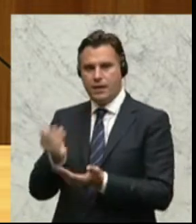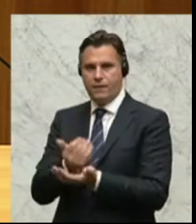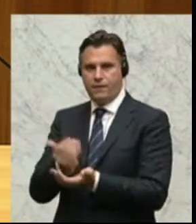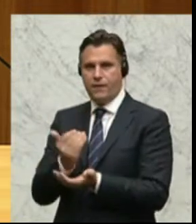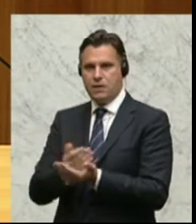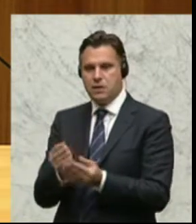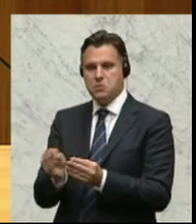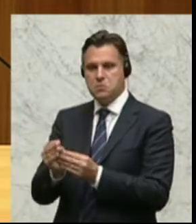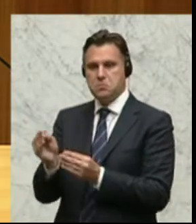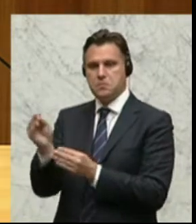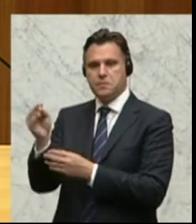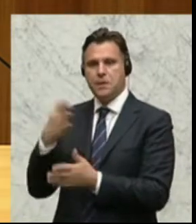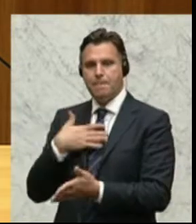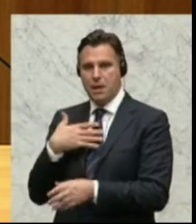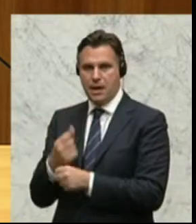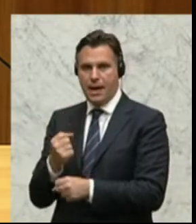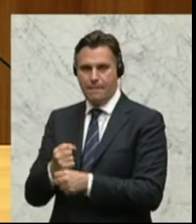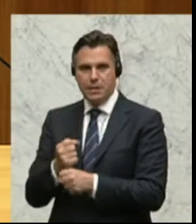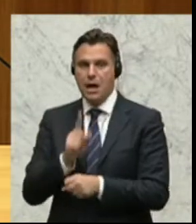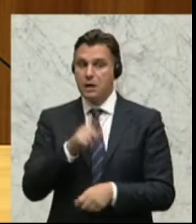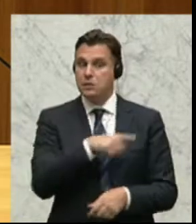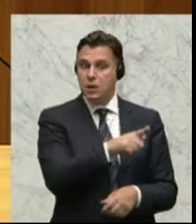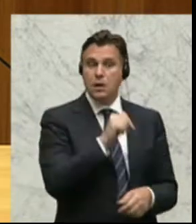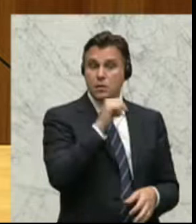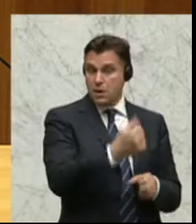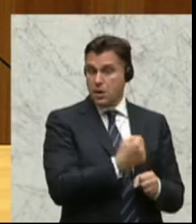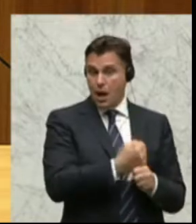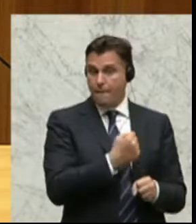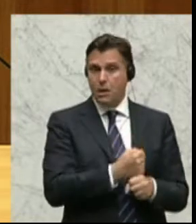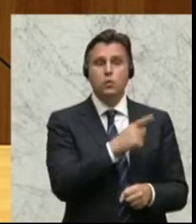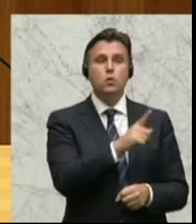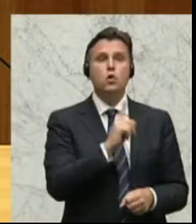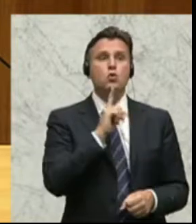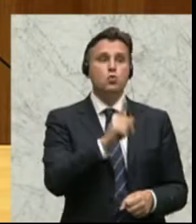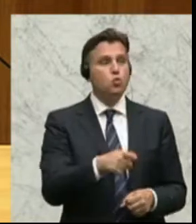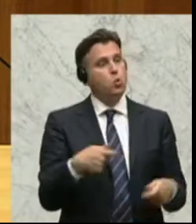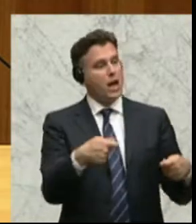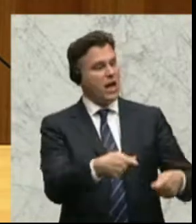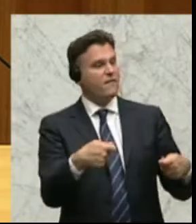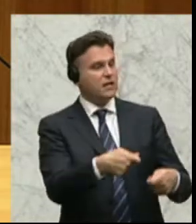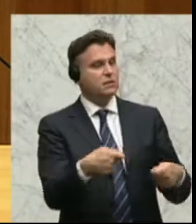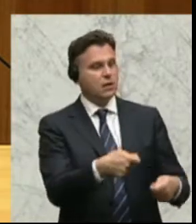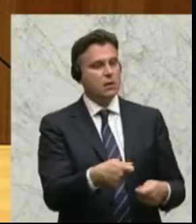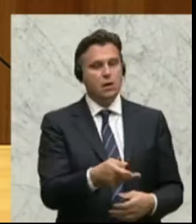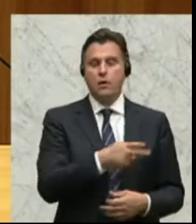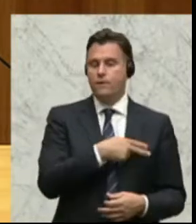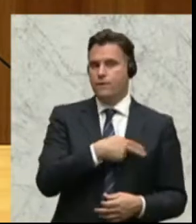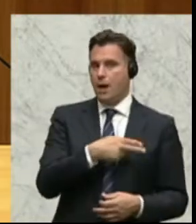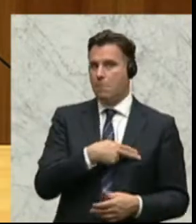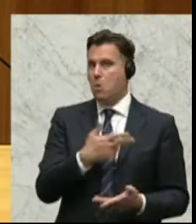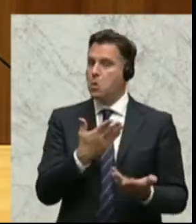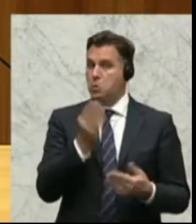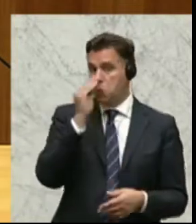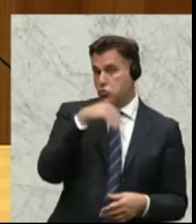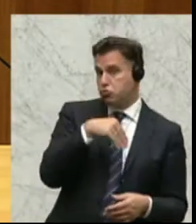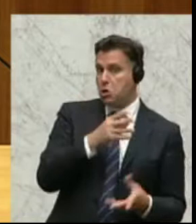Arbeit haben, als die, die nicht arbeiten gehen, sondern nur investieren und Vermögen geschickt oder weniger geschickt veranlagen. Und das